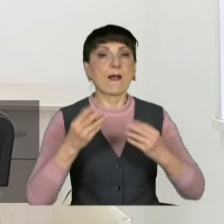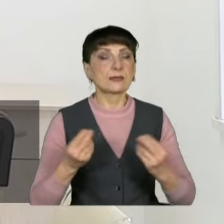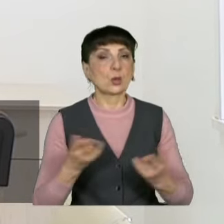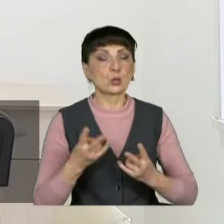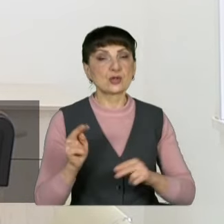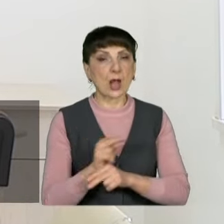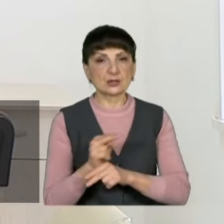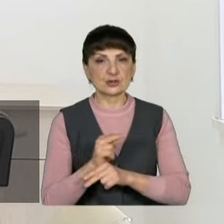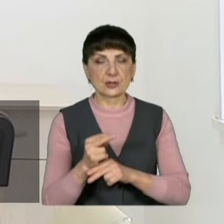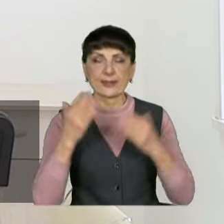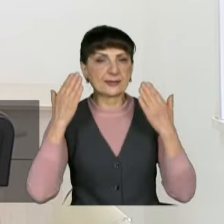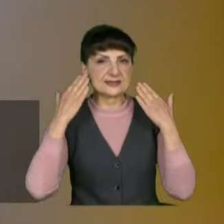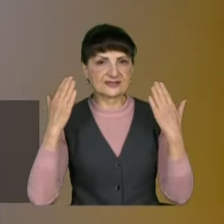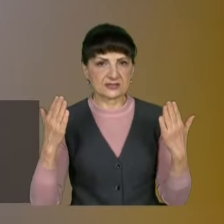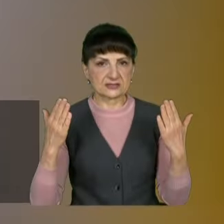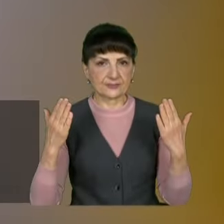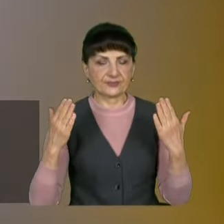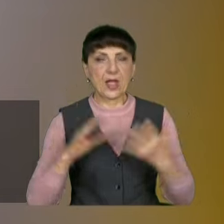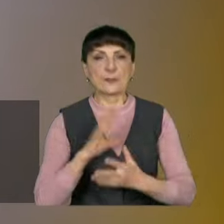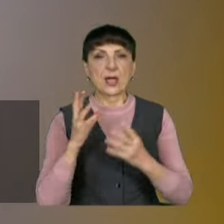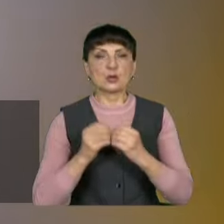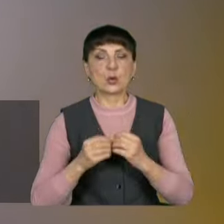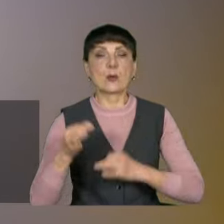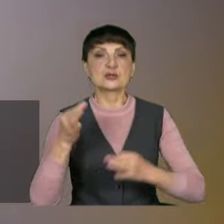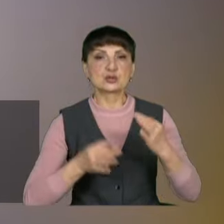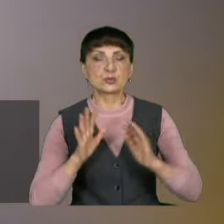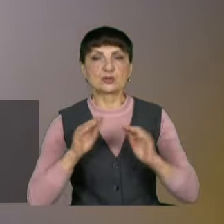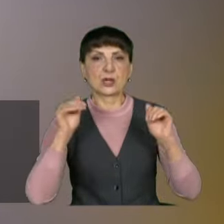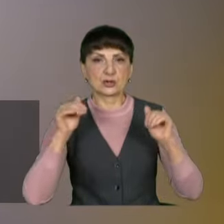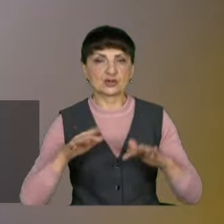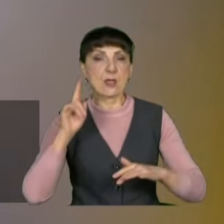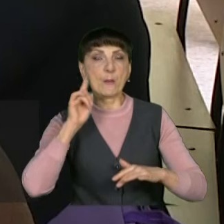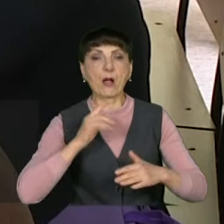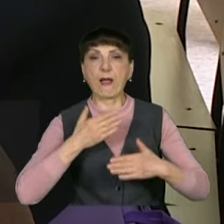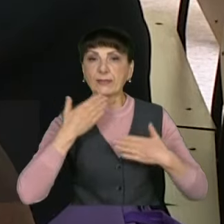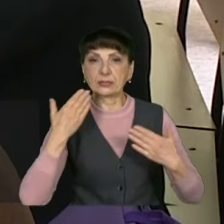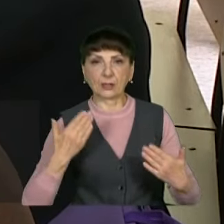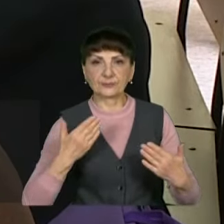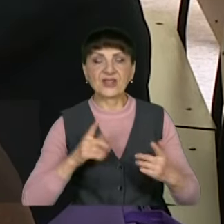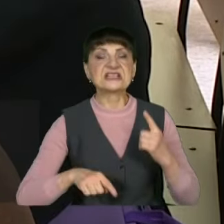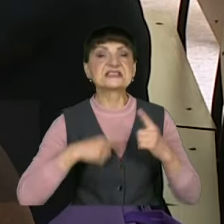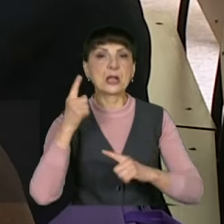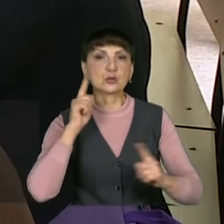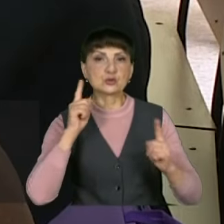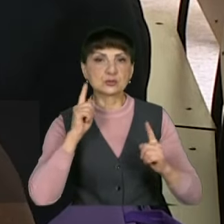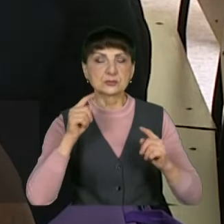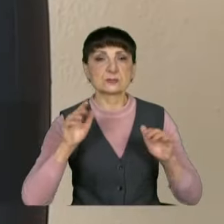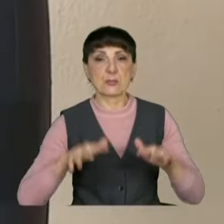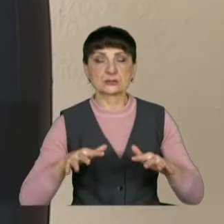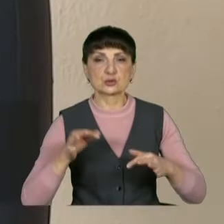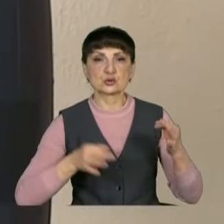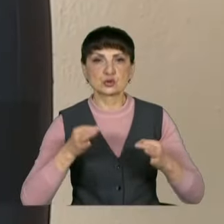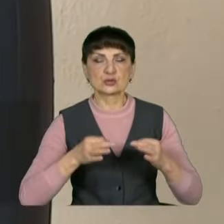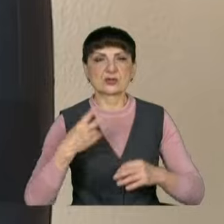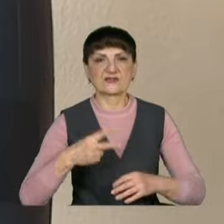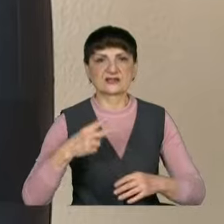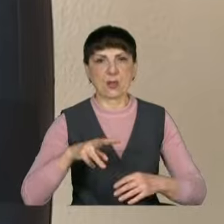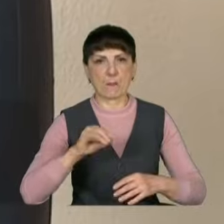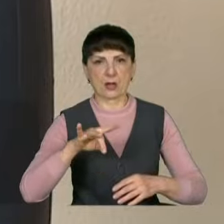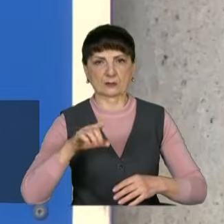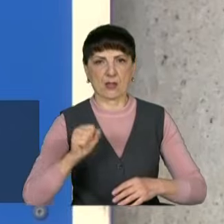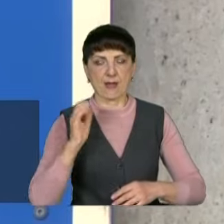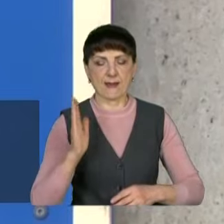на лечение, неизвестно. По итогам слушания суд решение пока не вынес. Следующее заседание назначено на 20 марта.